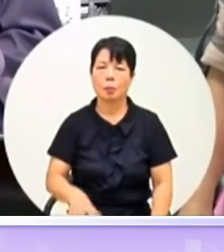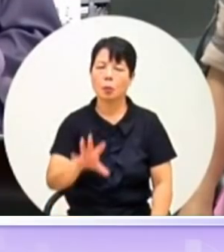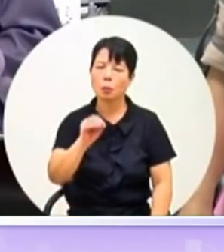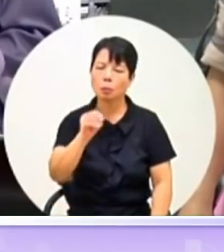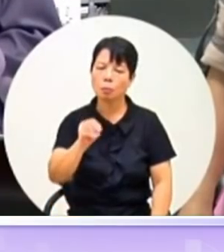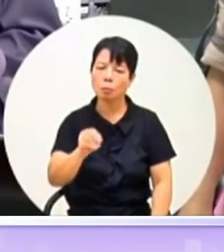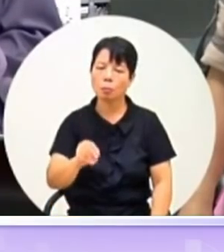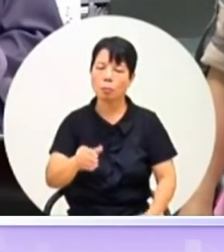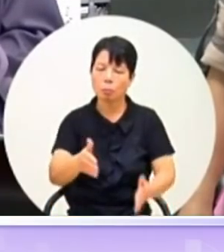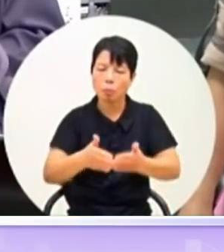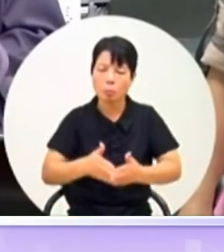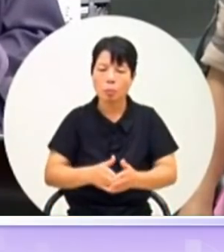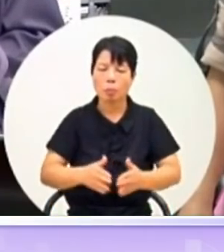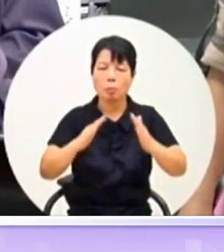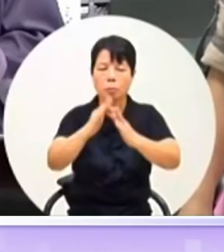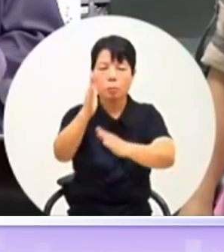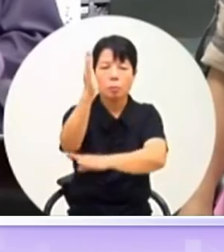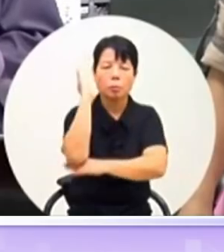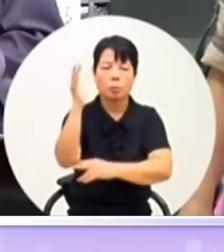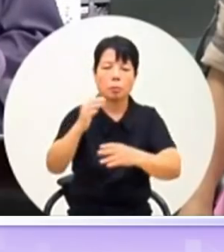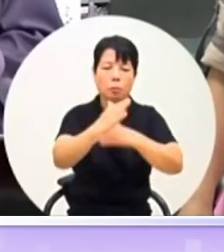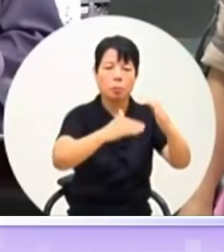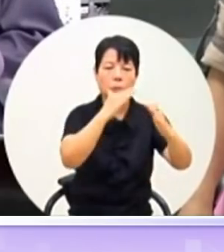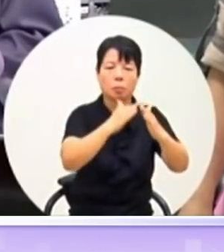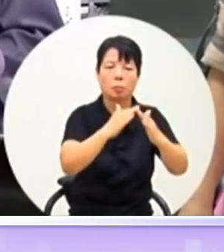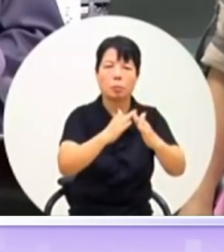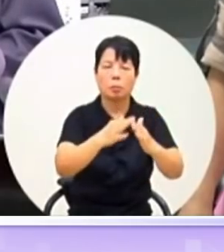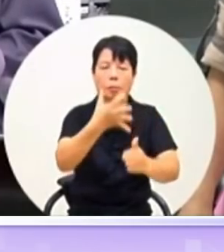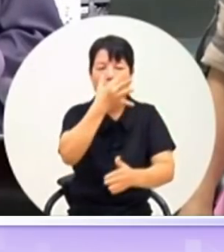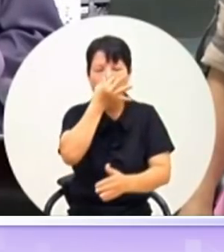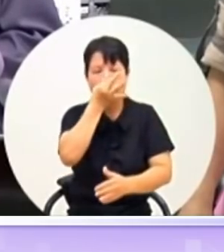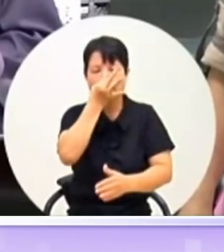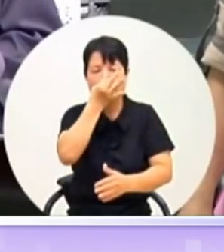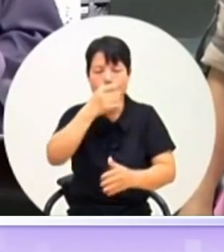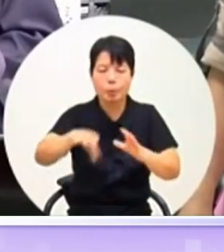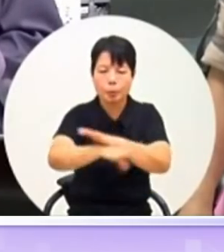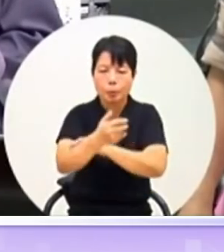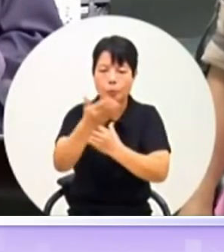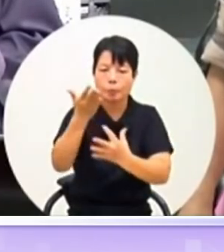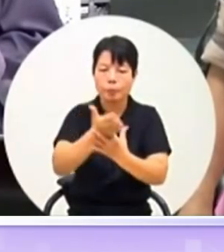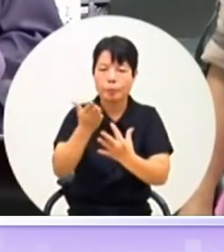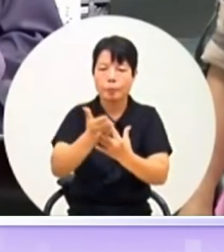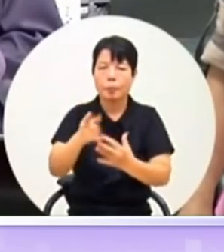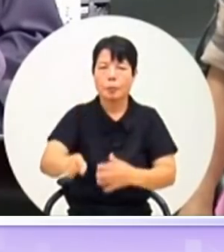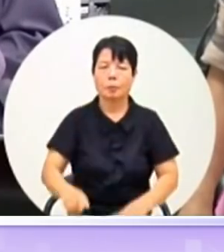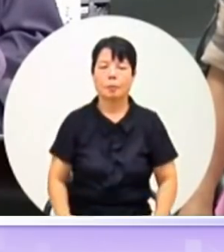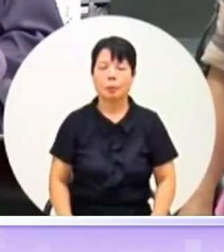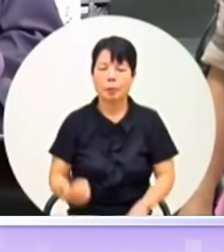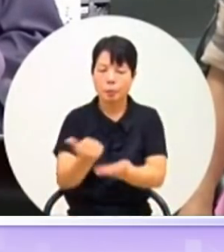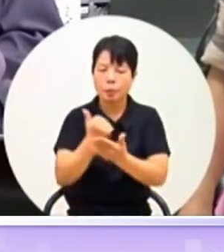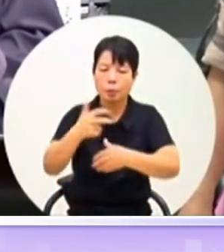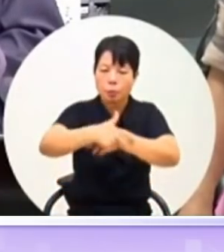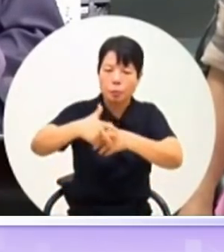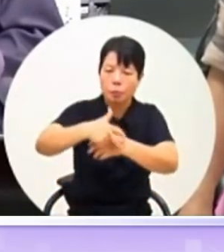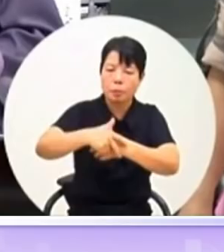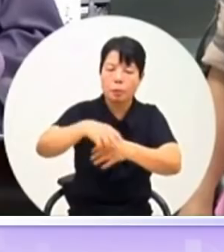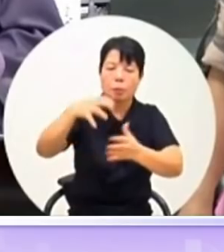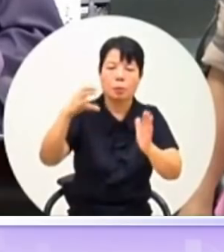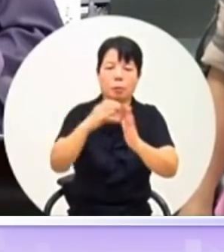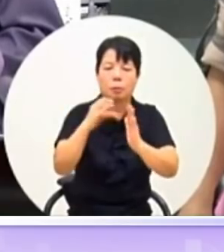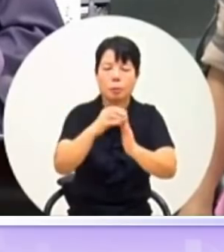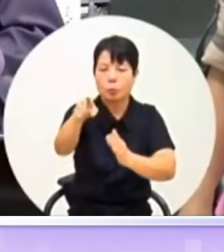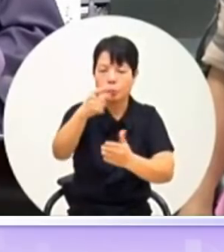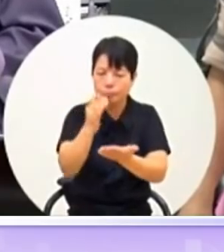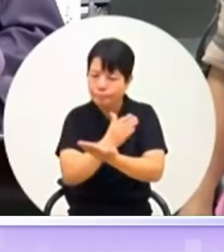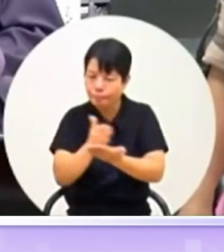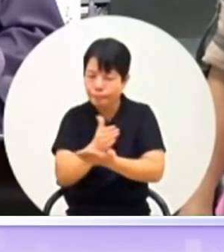不可思议的一个传奇事件。那我这边要讲哦，就是说其实当 民进党你们心中就是只有逢韩